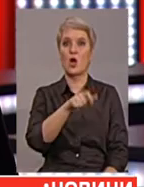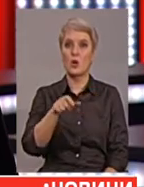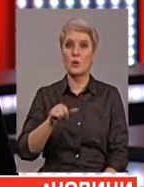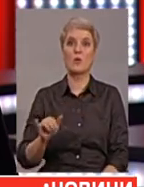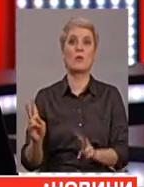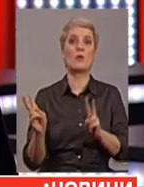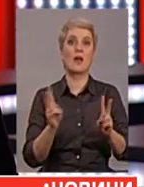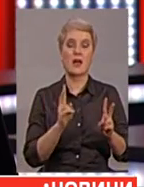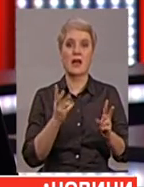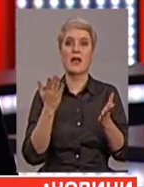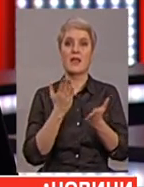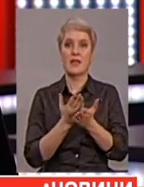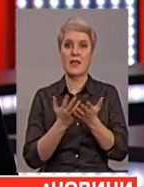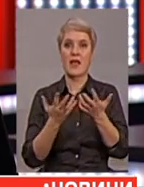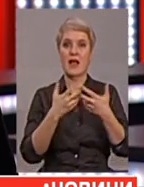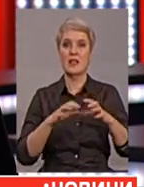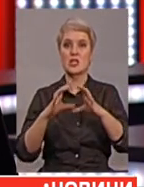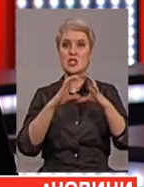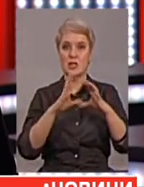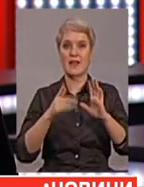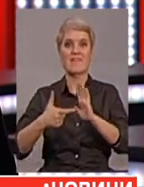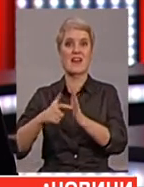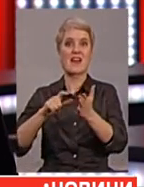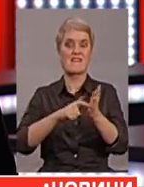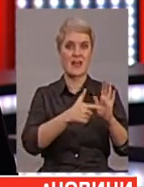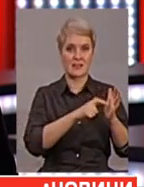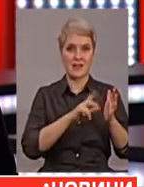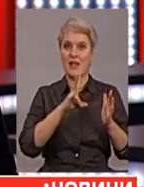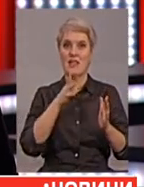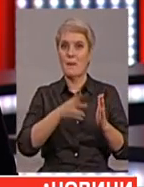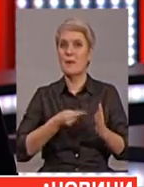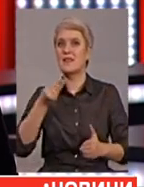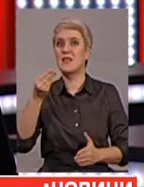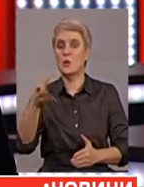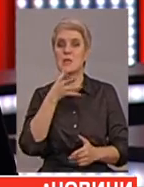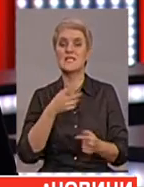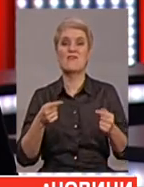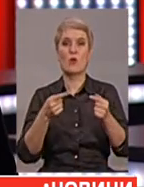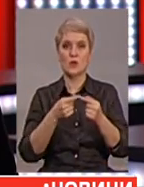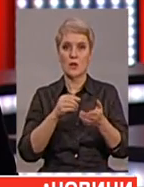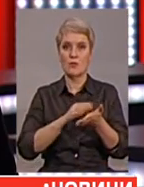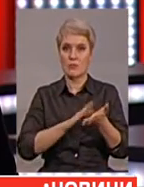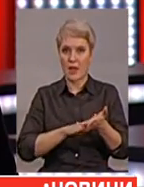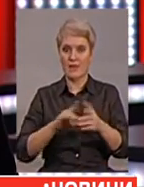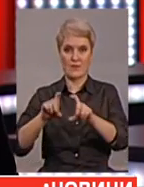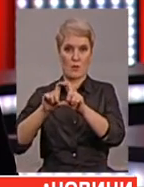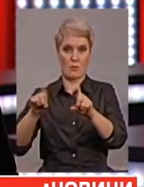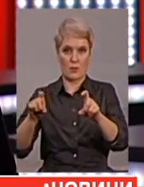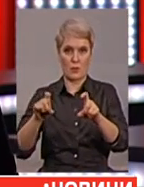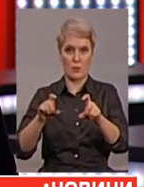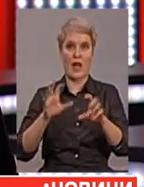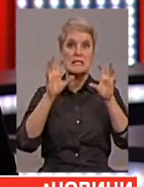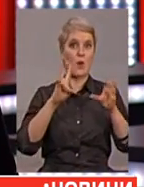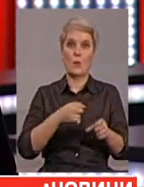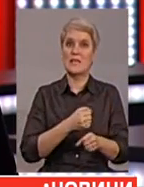своєчасно не передають у компанію показників своїх приладів. І закон не зобов'язує їх це робити, кажуть у «Київенерго». Через це